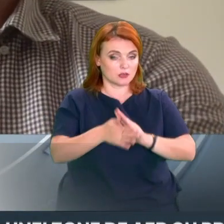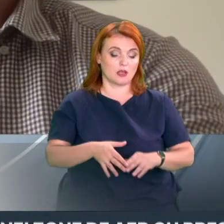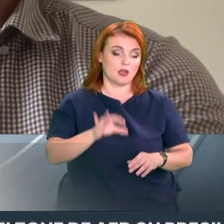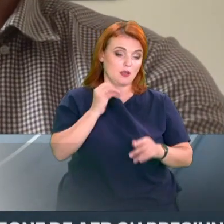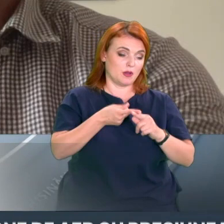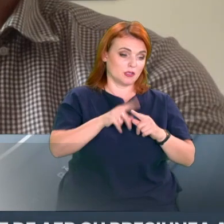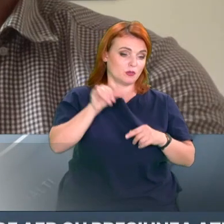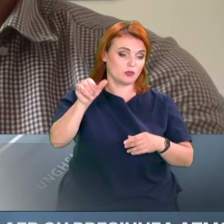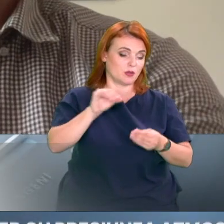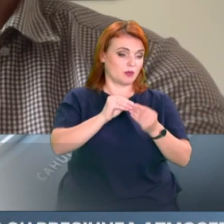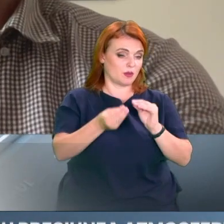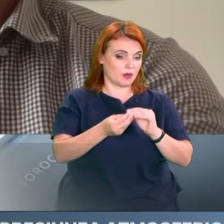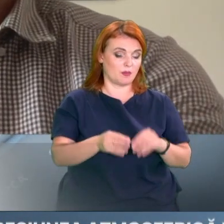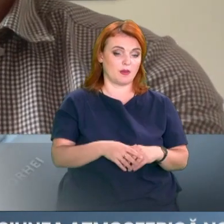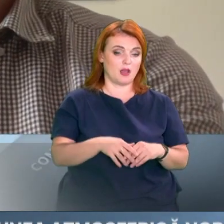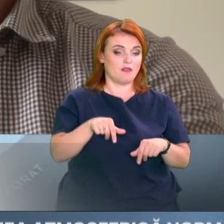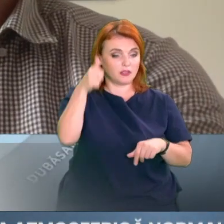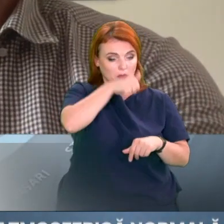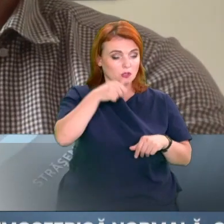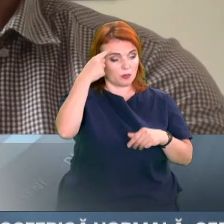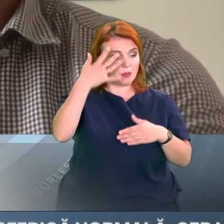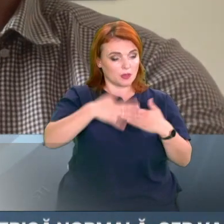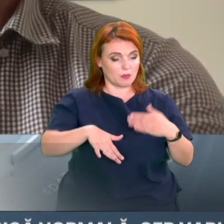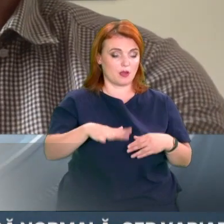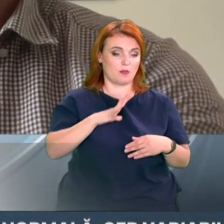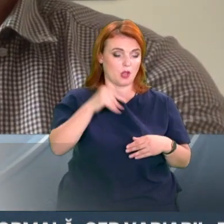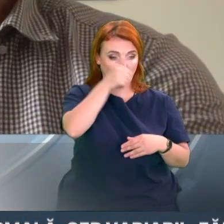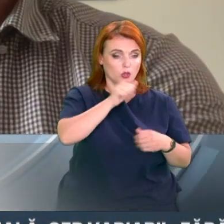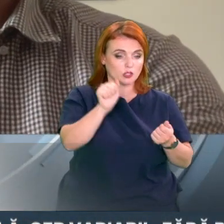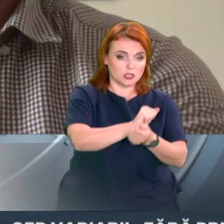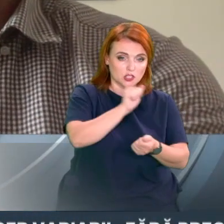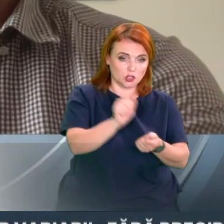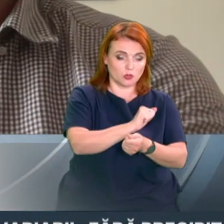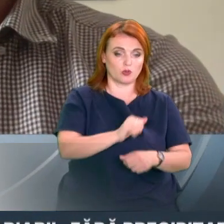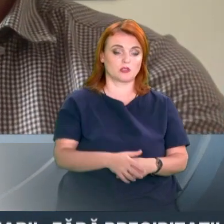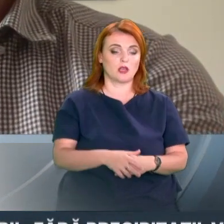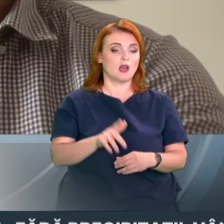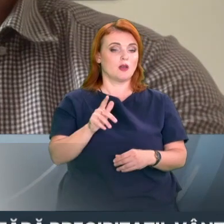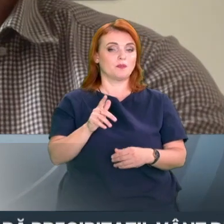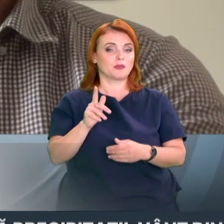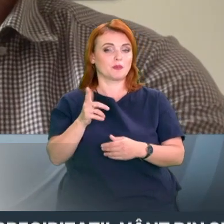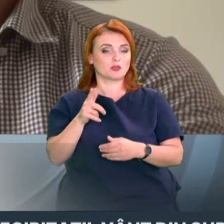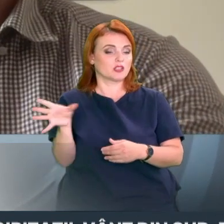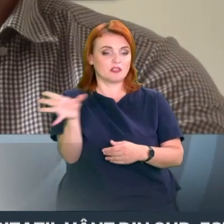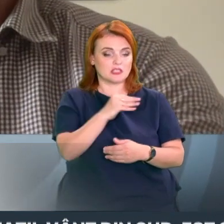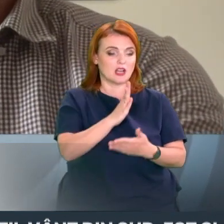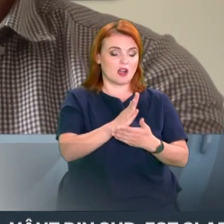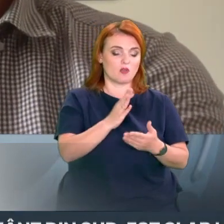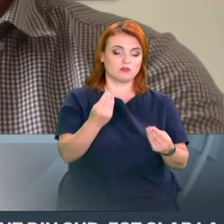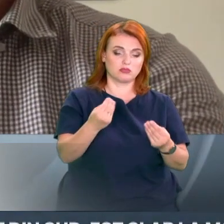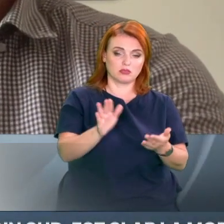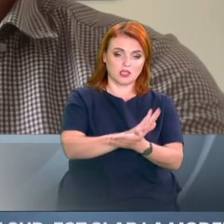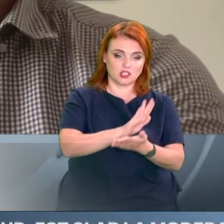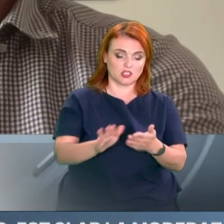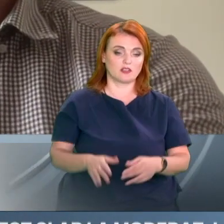am avut un an foarte secetos, acolo unde nu s-a respectat tehnologia, calitatea strugurilor lasă mult de dorit.